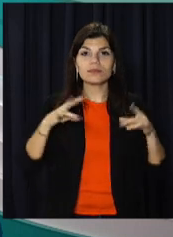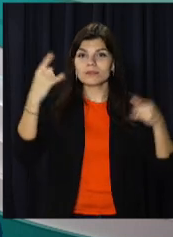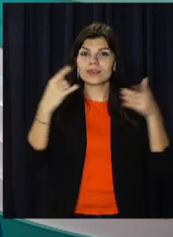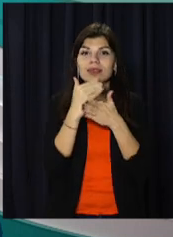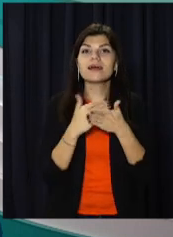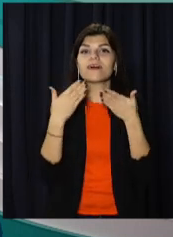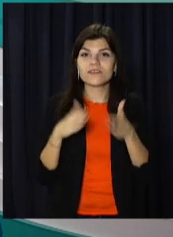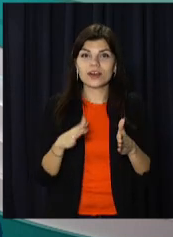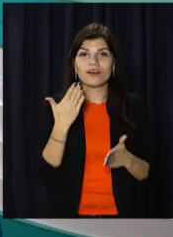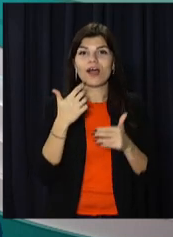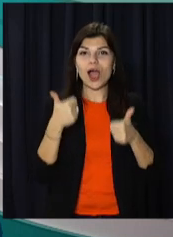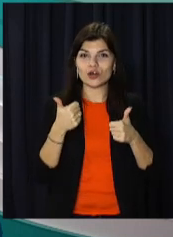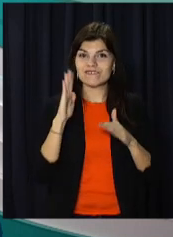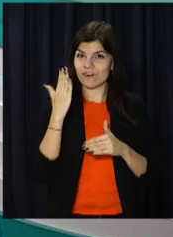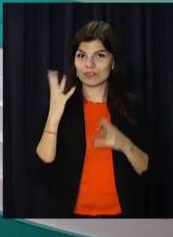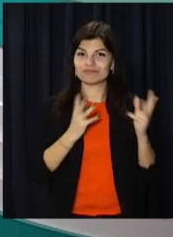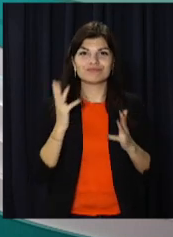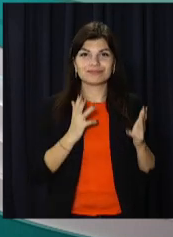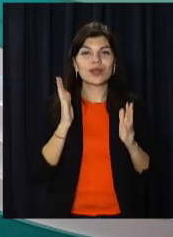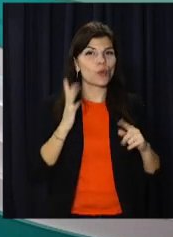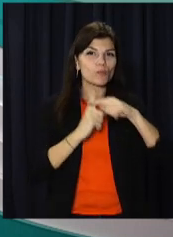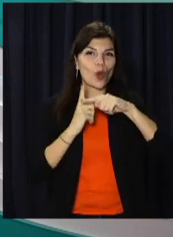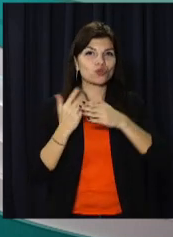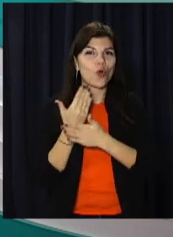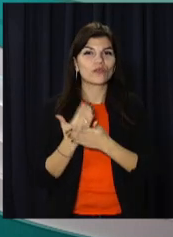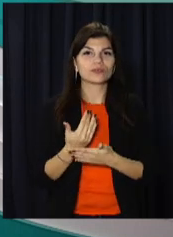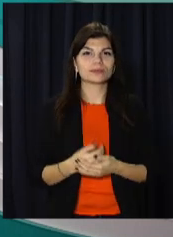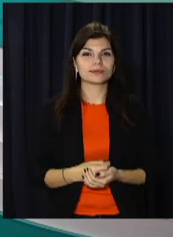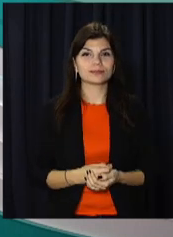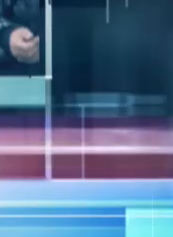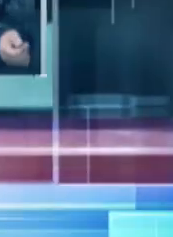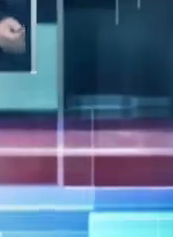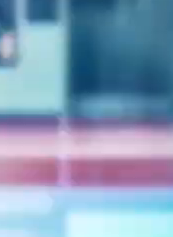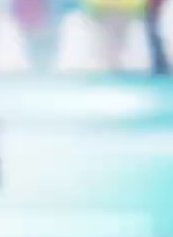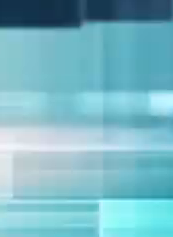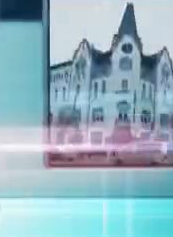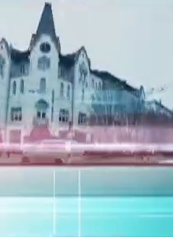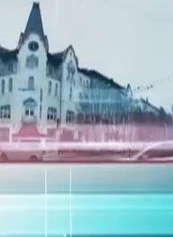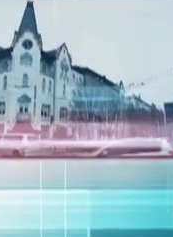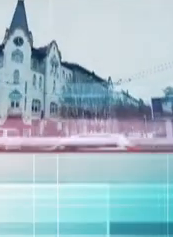Залишайтесь відкритим. Бадьорого вам вівторка та тільки позитивних новин.